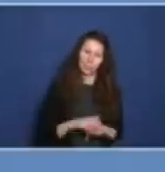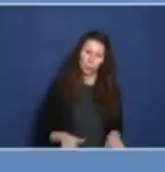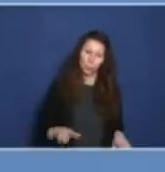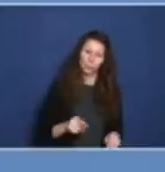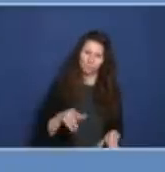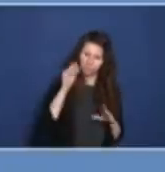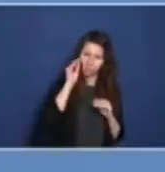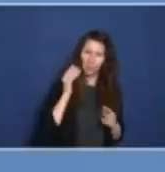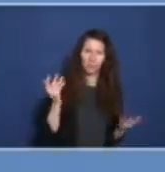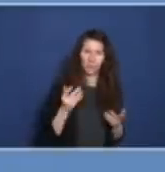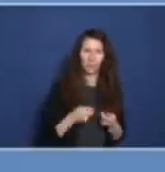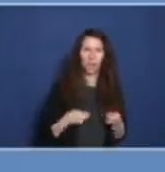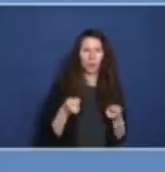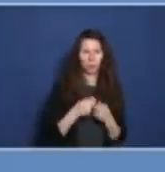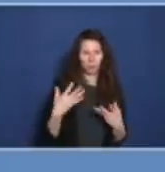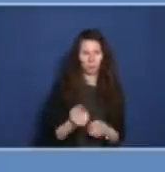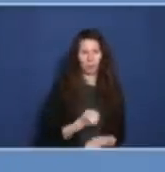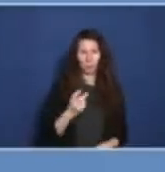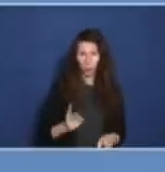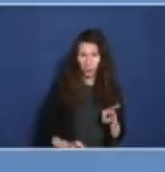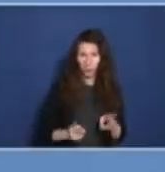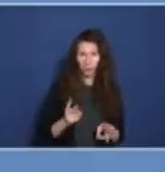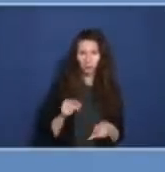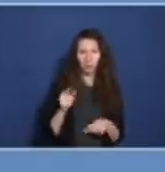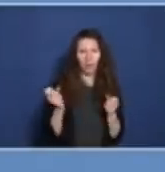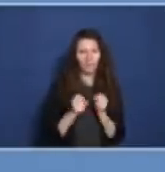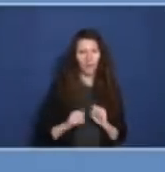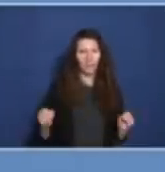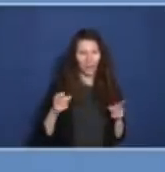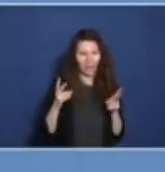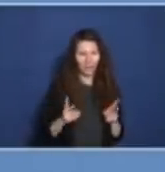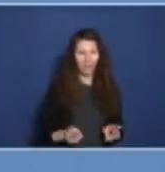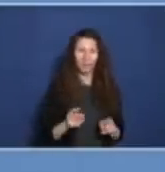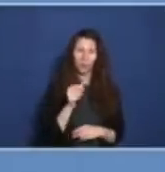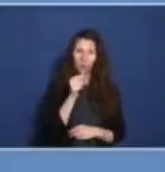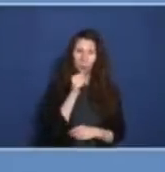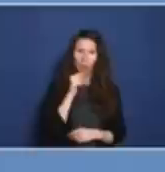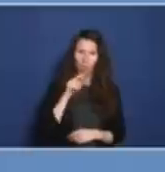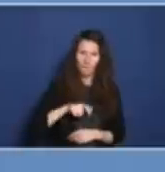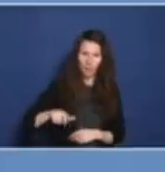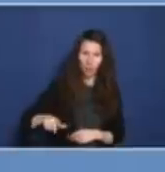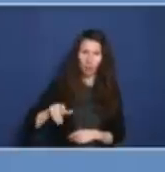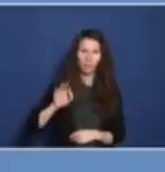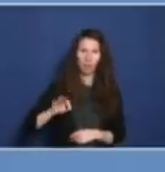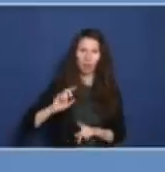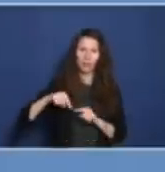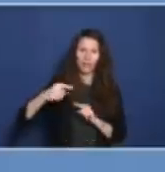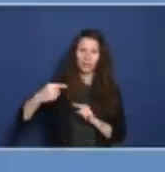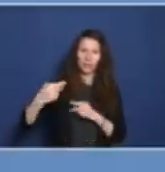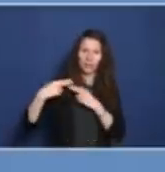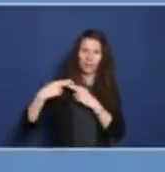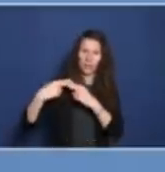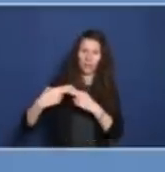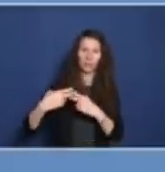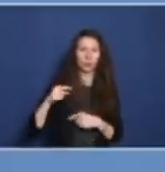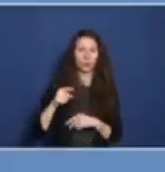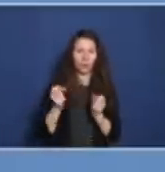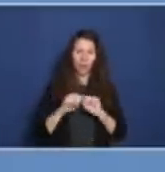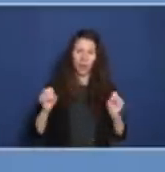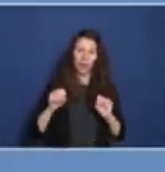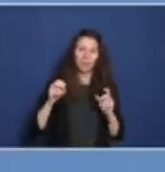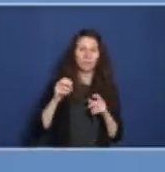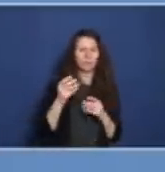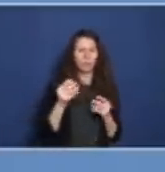Bundesverfassungsgericht die Freiheitsrechte junger Menschen folgender Generationen beeinträchtigt sieht, wenn die